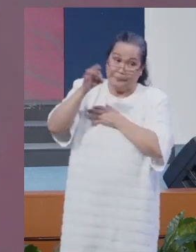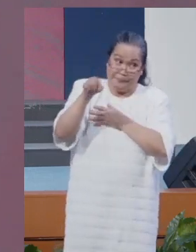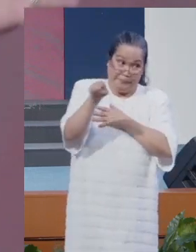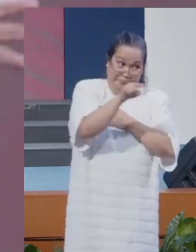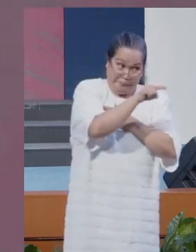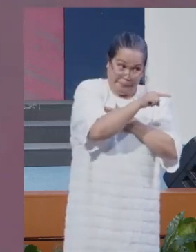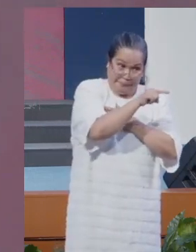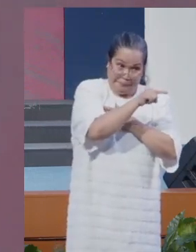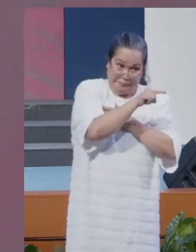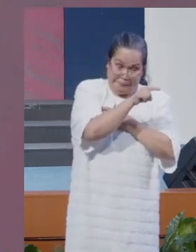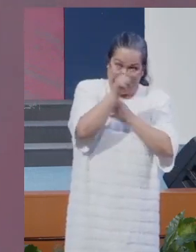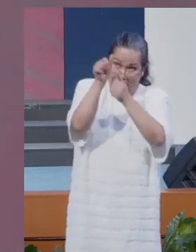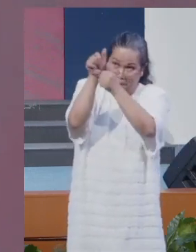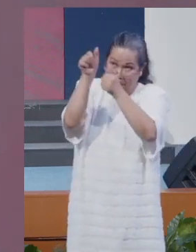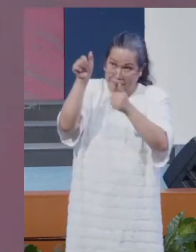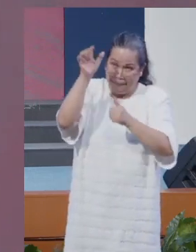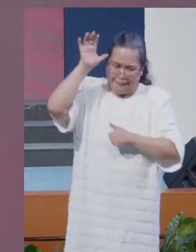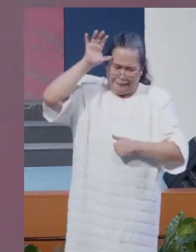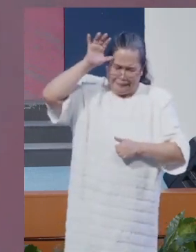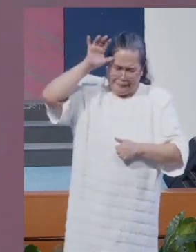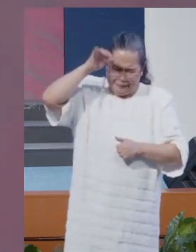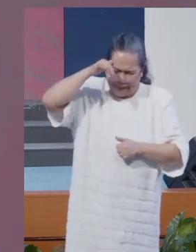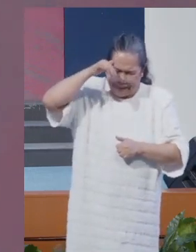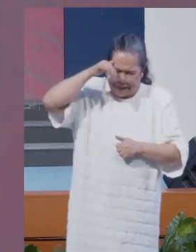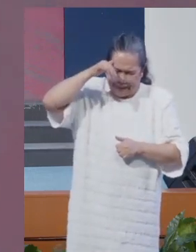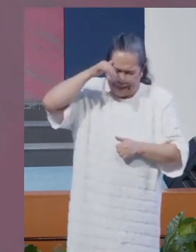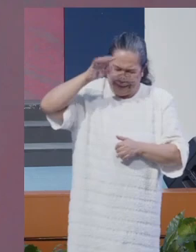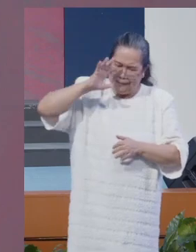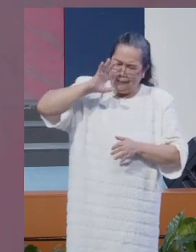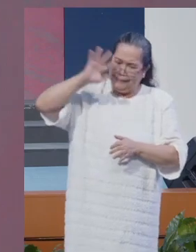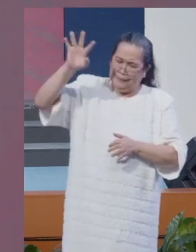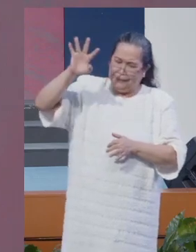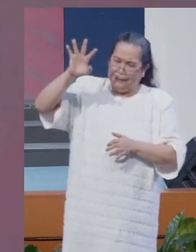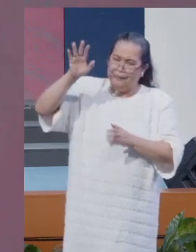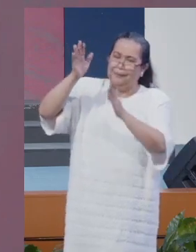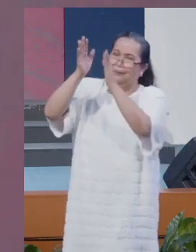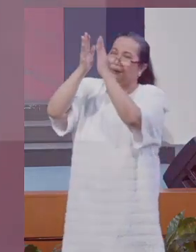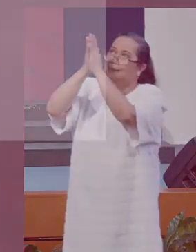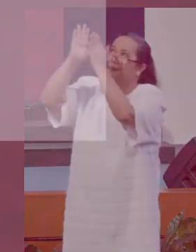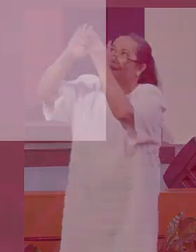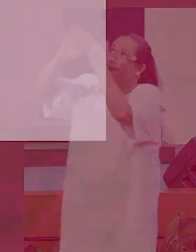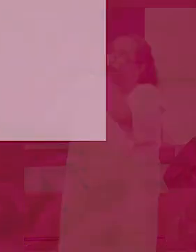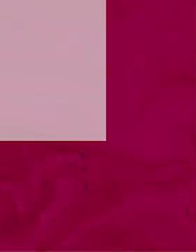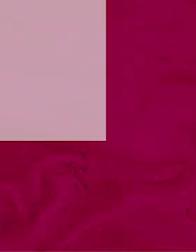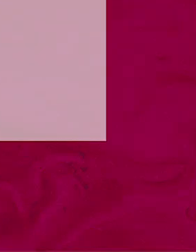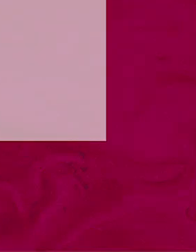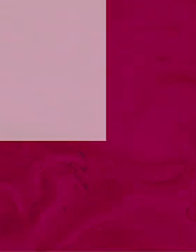naliligaw in rebellion, humingi na ng tawad sa ating Panginoon.